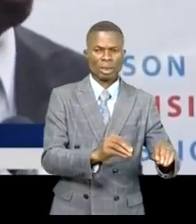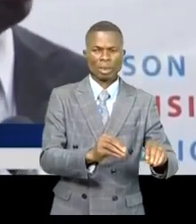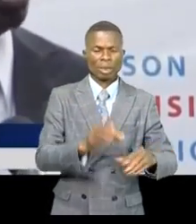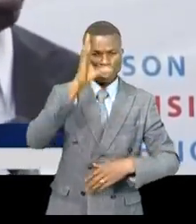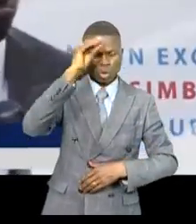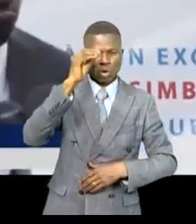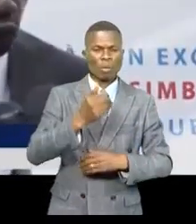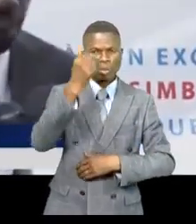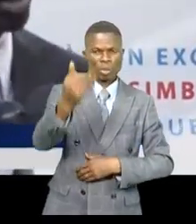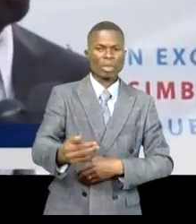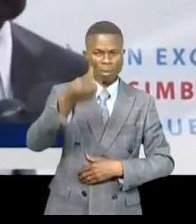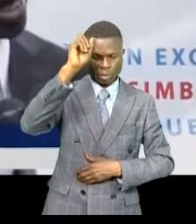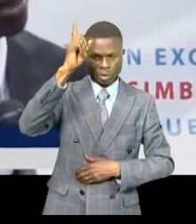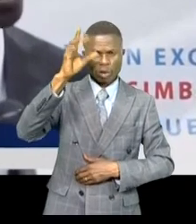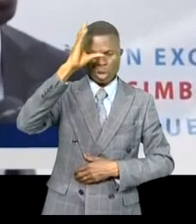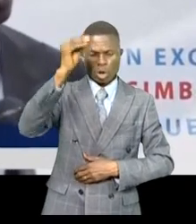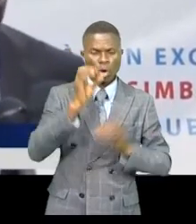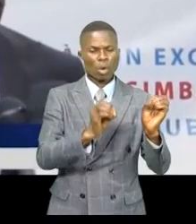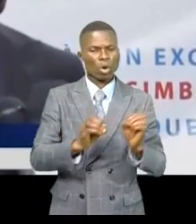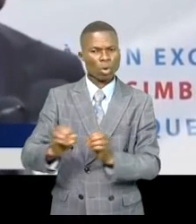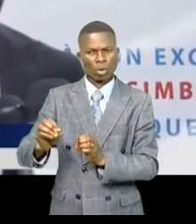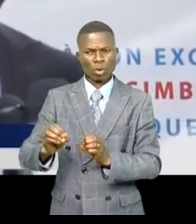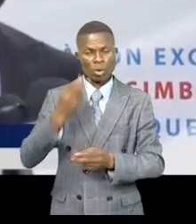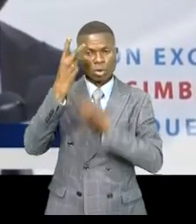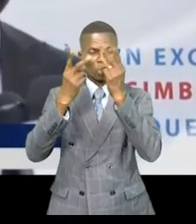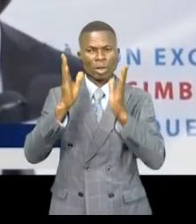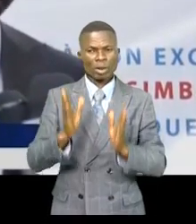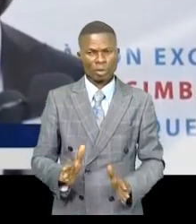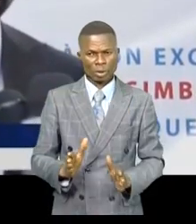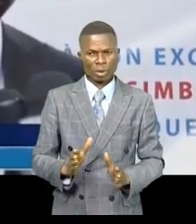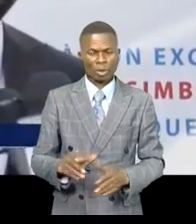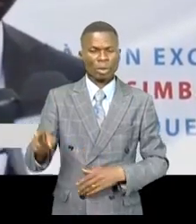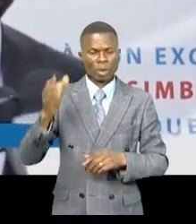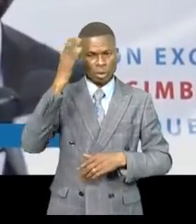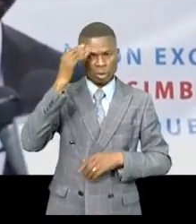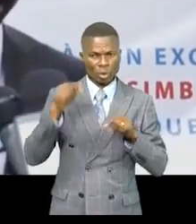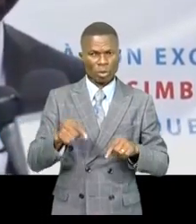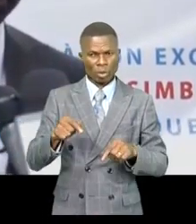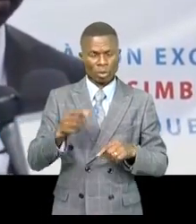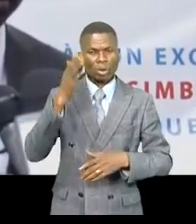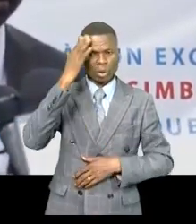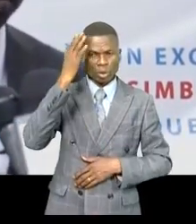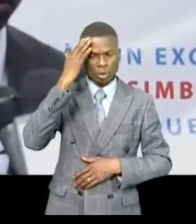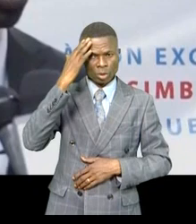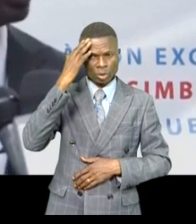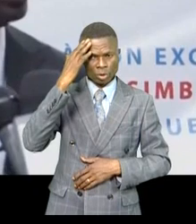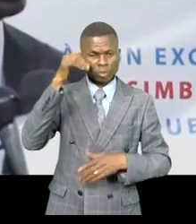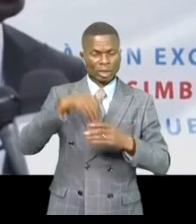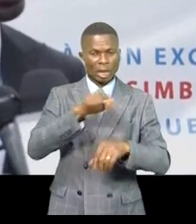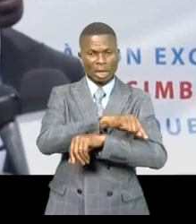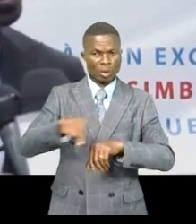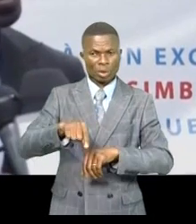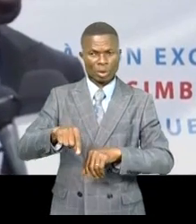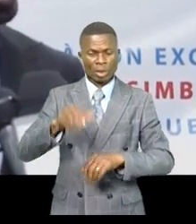l'homme au devant, l'homme qui organise le tourisme. Vous savez, aujourd'hui, nous venons de découvrir à la tête de ces ministères que